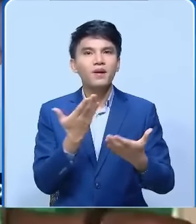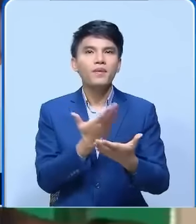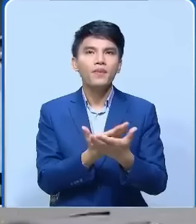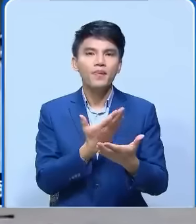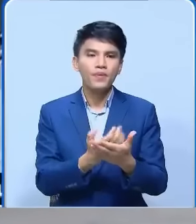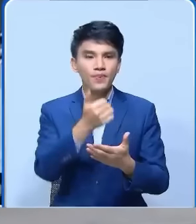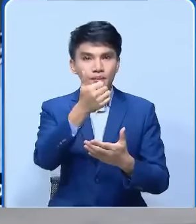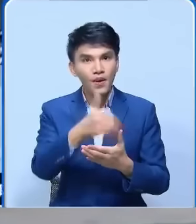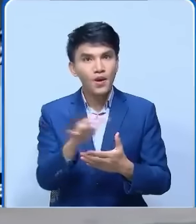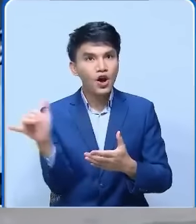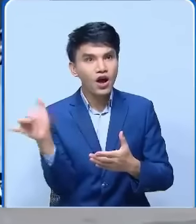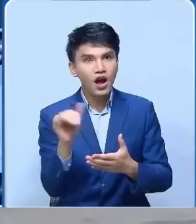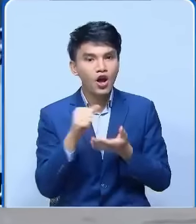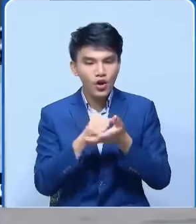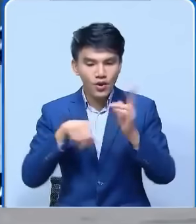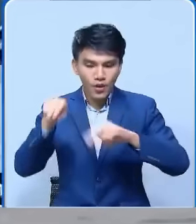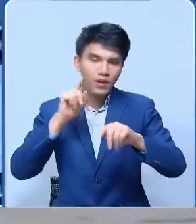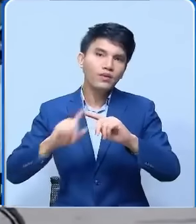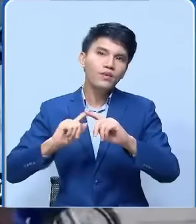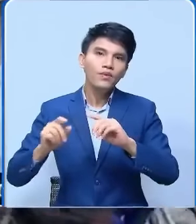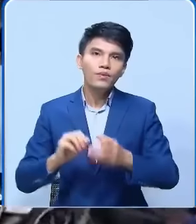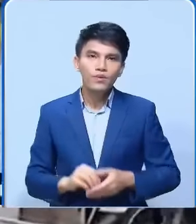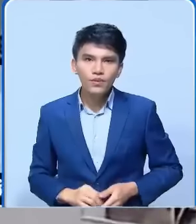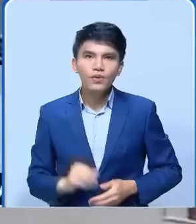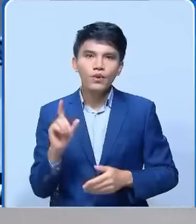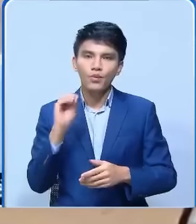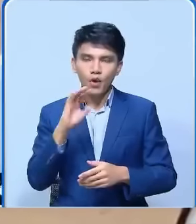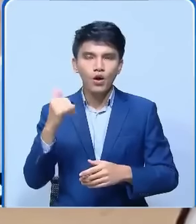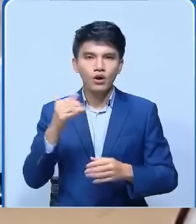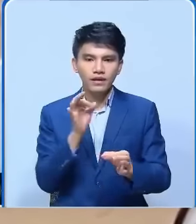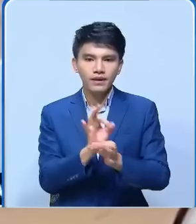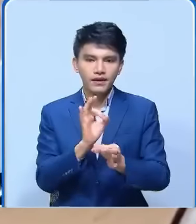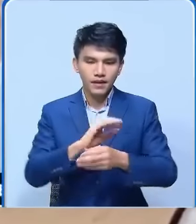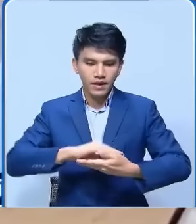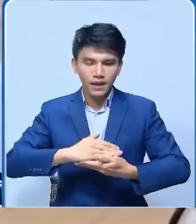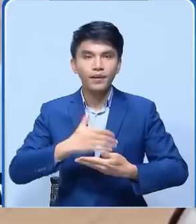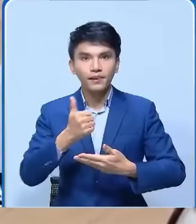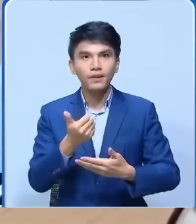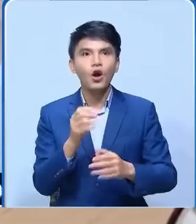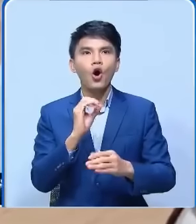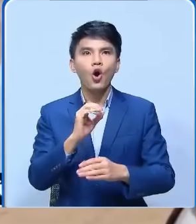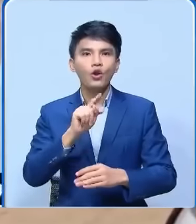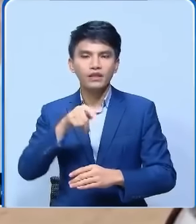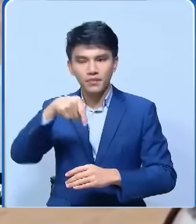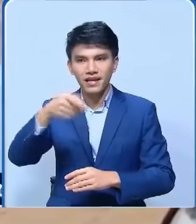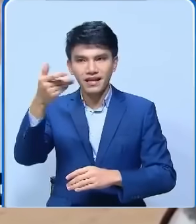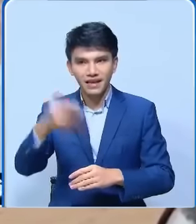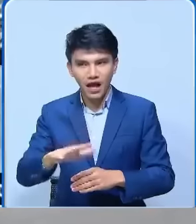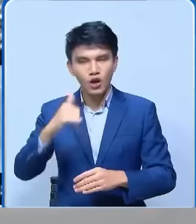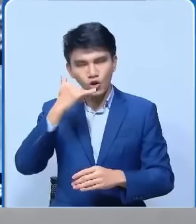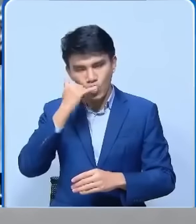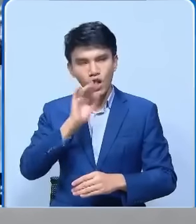ลแล้วหรือยัง เดี๋ยวจะคอยอำนวยความสะดวกให้รบกวนคุณลุงช่วยบอกเบอร์ธนาคารได้ไหมคะมี OTP ส่งเข้าไปที่โ